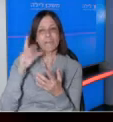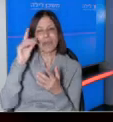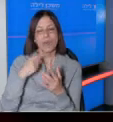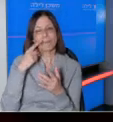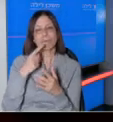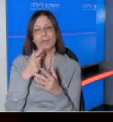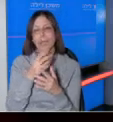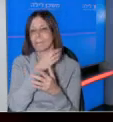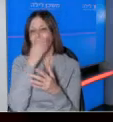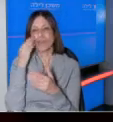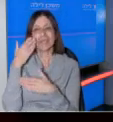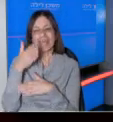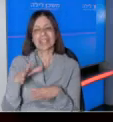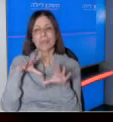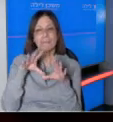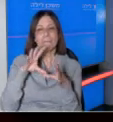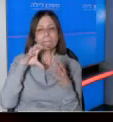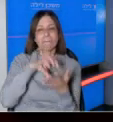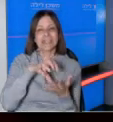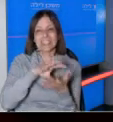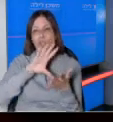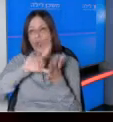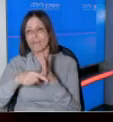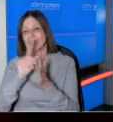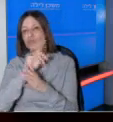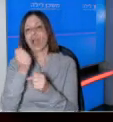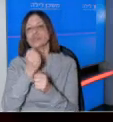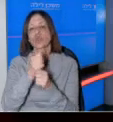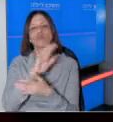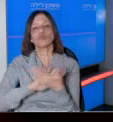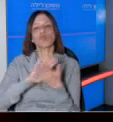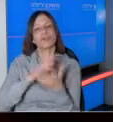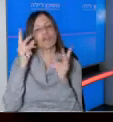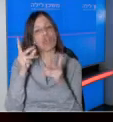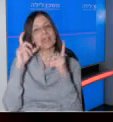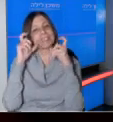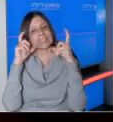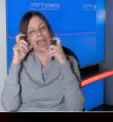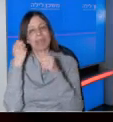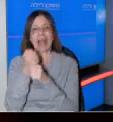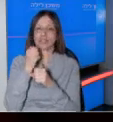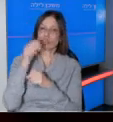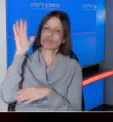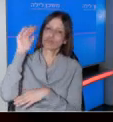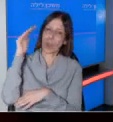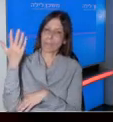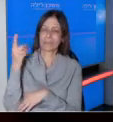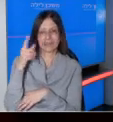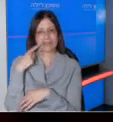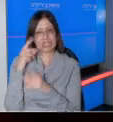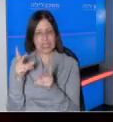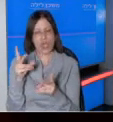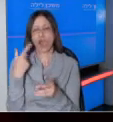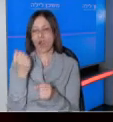שבדואים נכנסים לבסיס וגונבים, ואסור להם לעשות כלום. אסור להם, צריכים, יכולים לצלם אותם, לעשות להם שלום. זה צחוק,